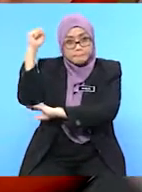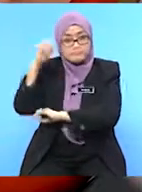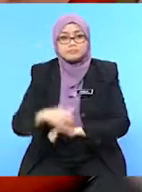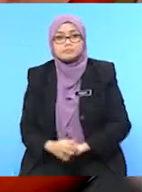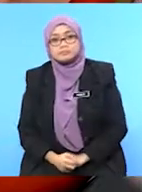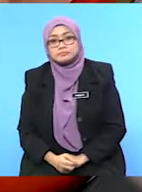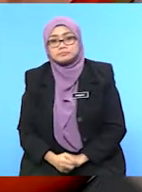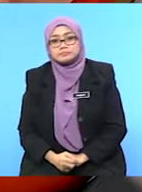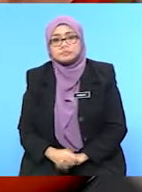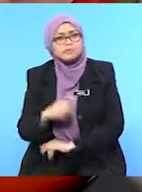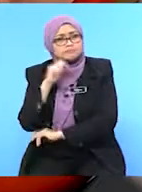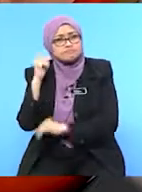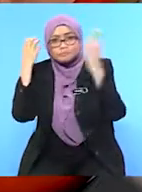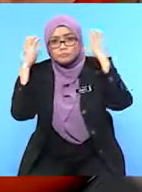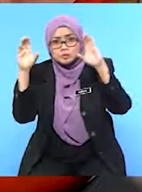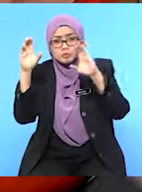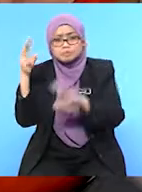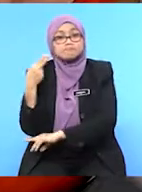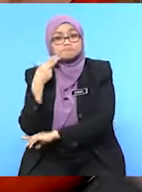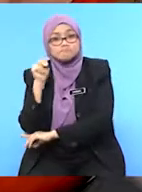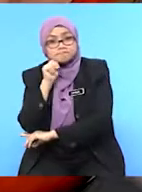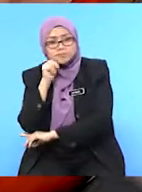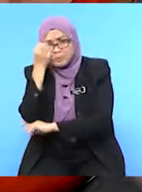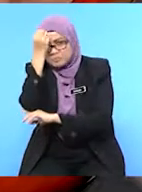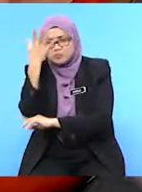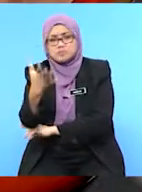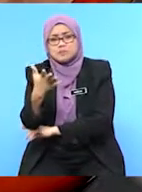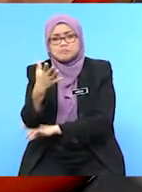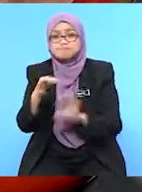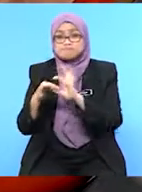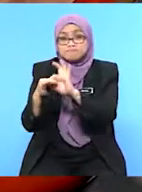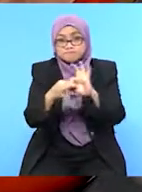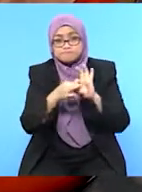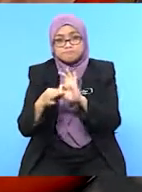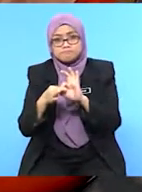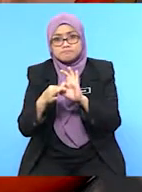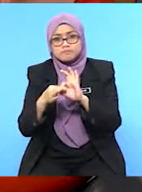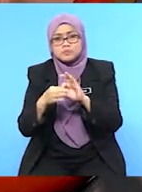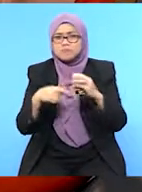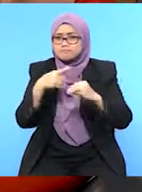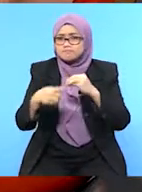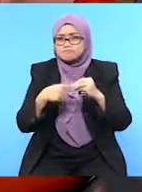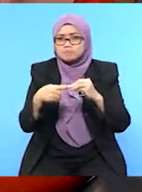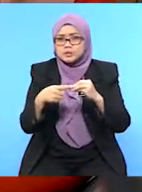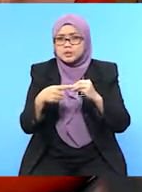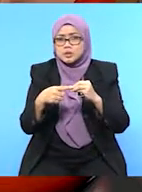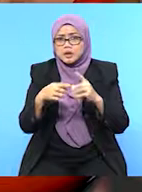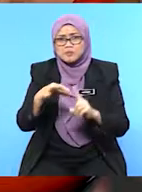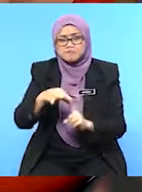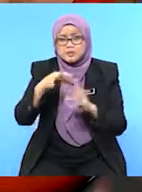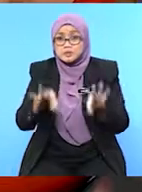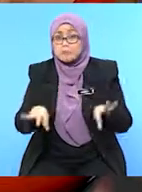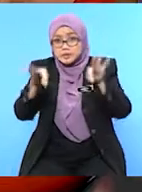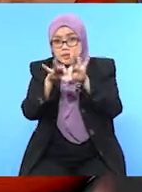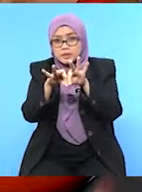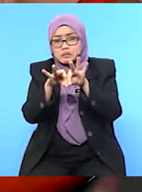pedagang di pojok Nurhana bolehlah kita ketukan bahwa perpaduan ini merupakan aspek yang penting oke bagi Subang negara yang memiliki penduduk